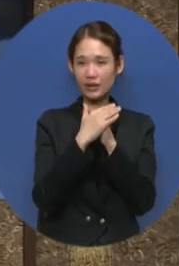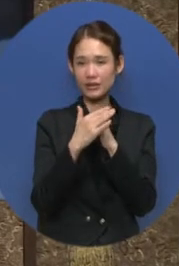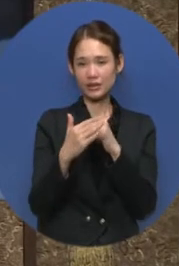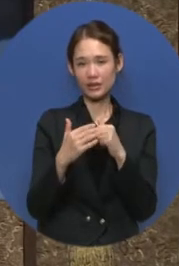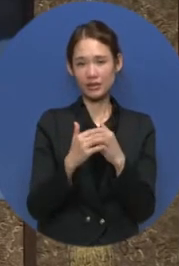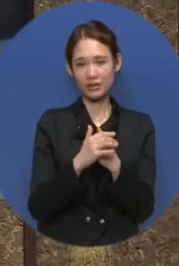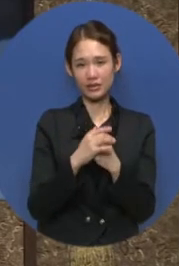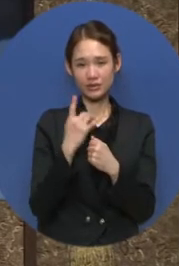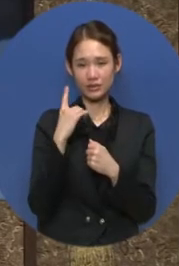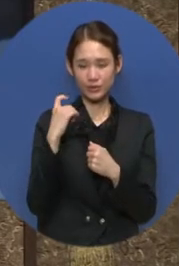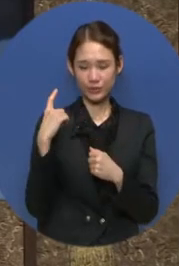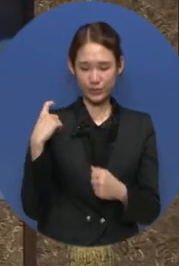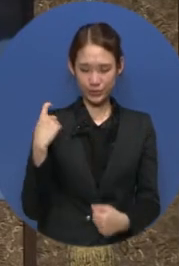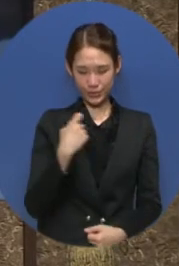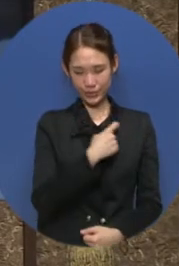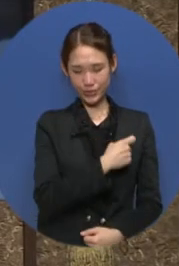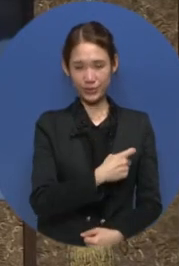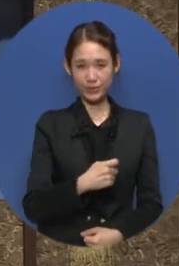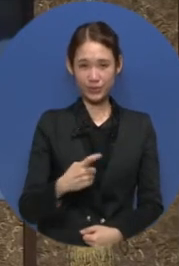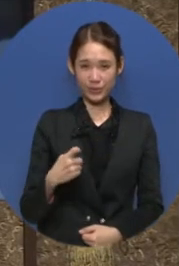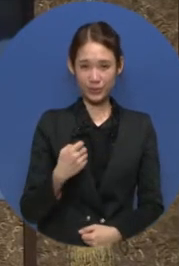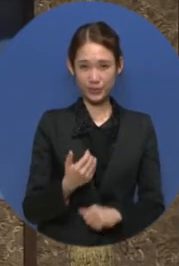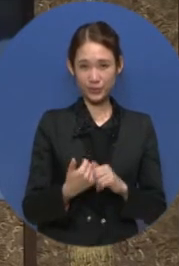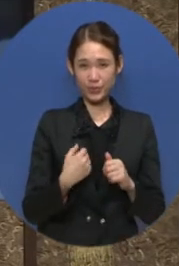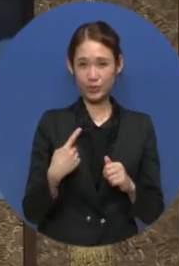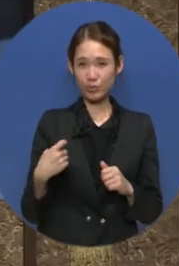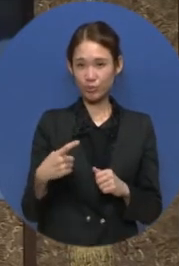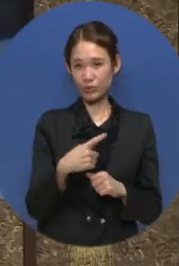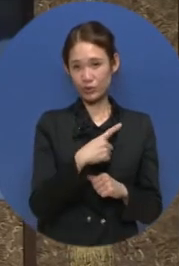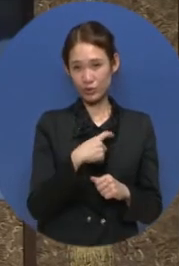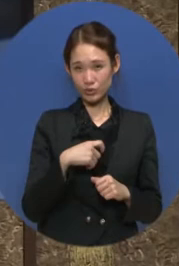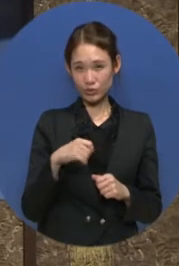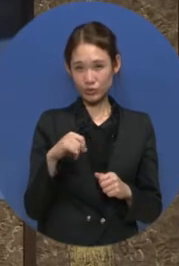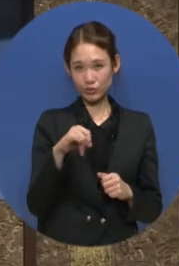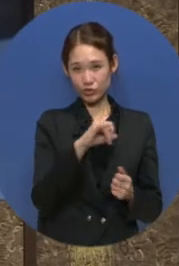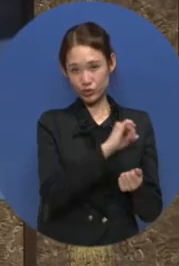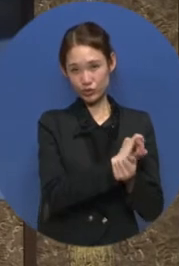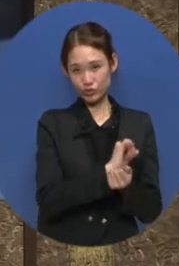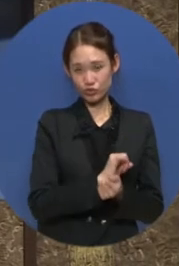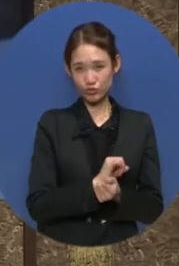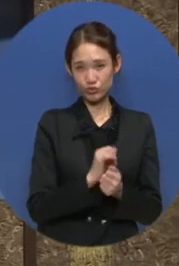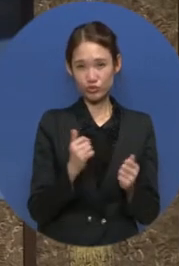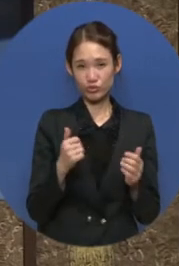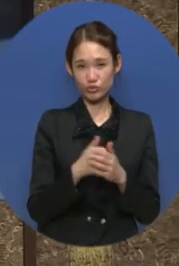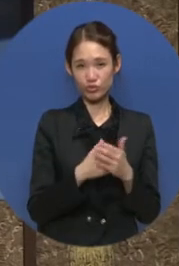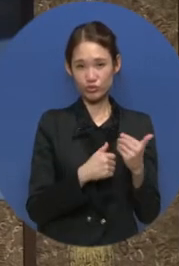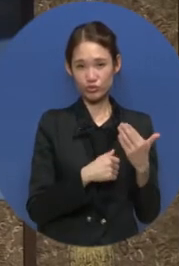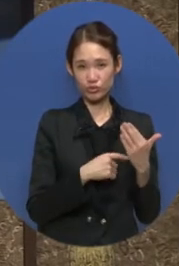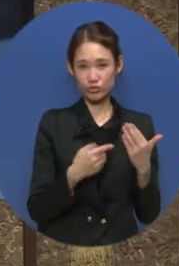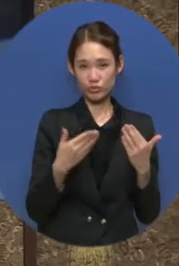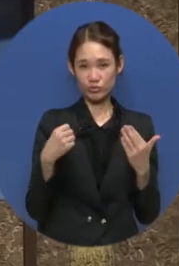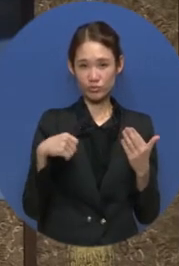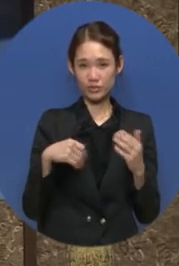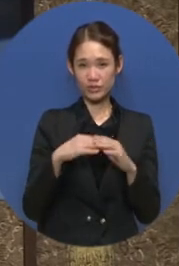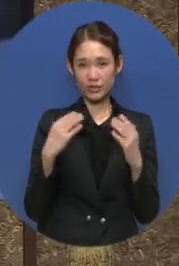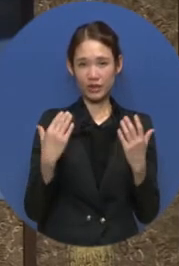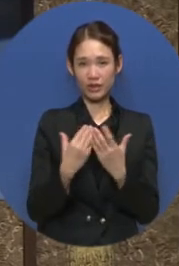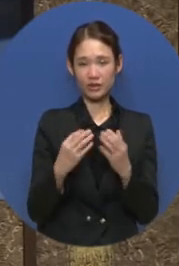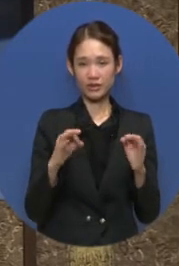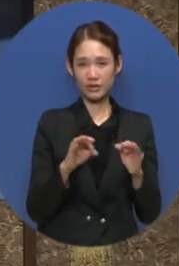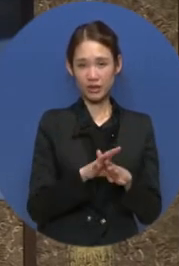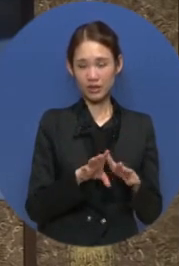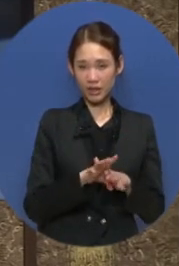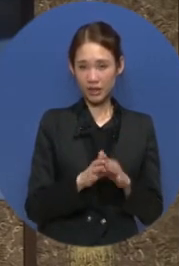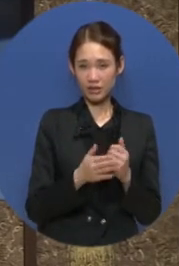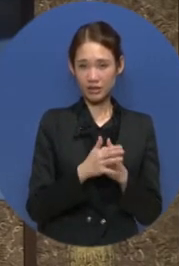네. 그것도 이제 스프레이로 향균은 미리 뿌리면 균들이 다 죽거든요. 99.9% 다 죽기 때문에 네. 그런